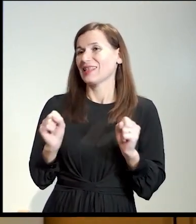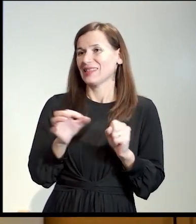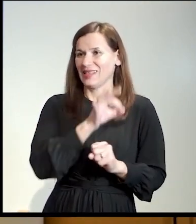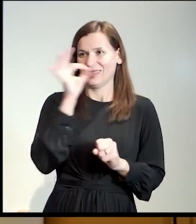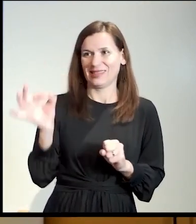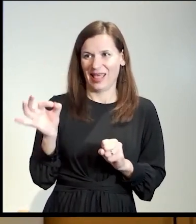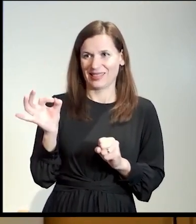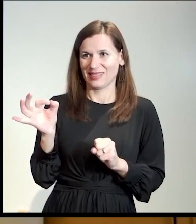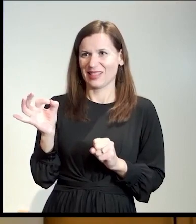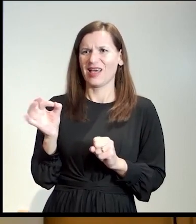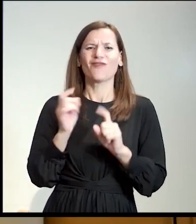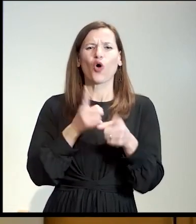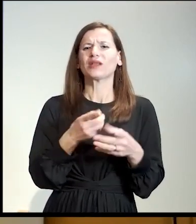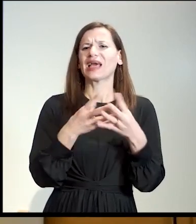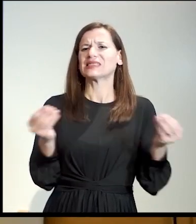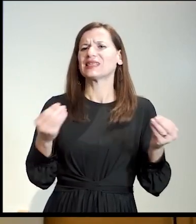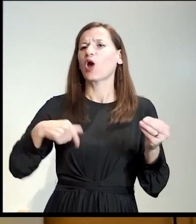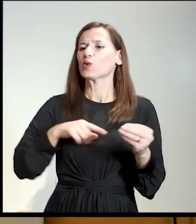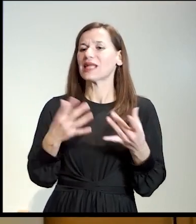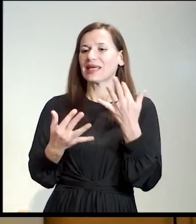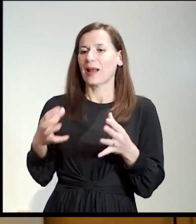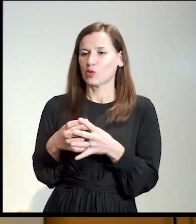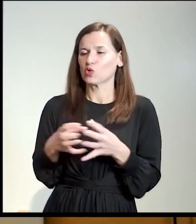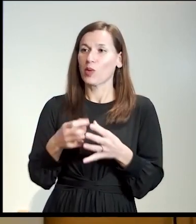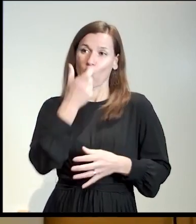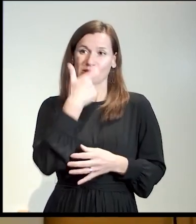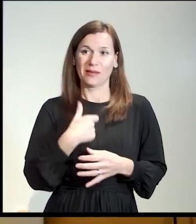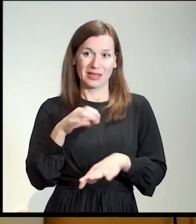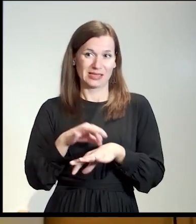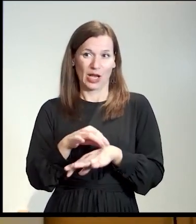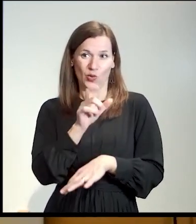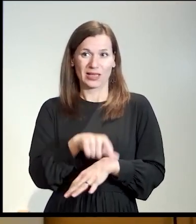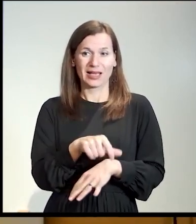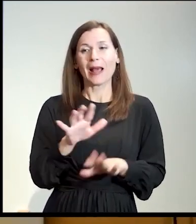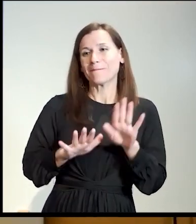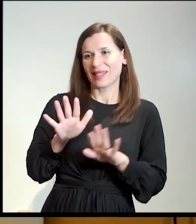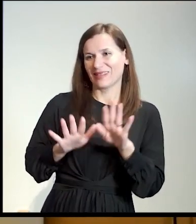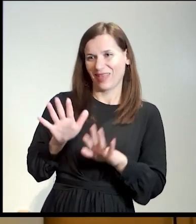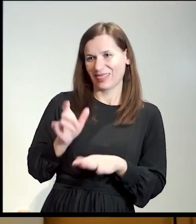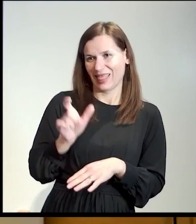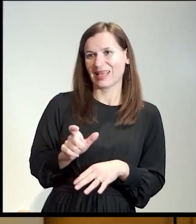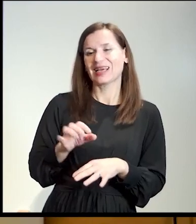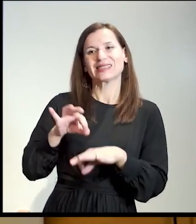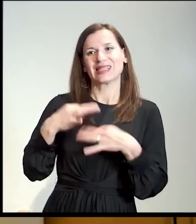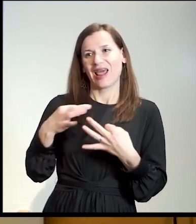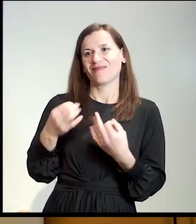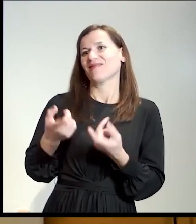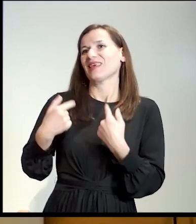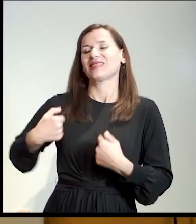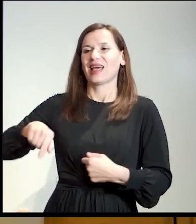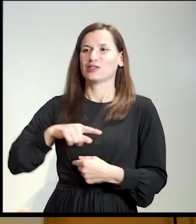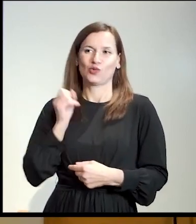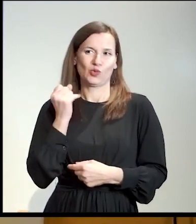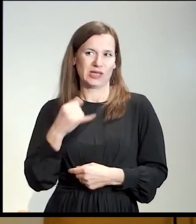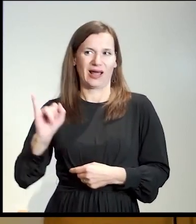igramo skupaj. Osebni zdravnik, medvedek, zdravi nas vsak. Zaljubljeni